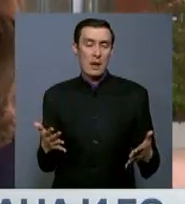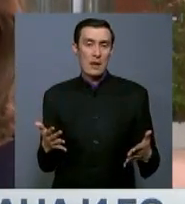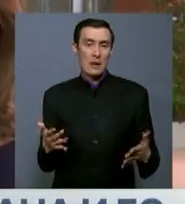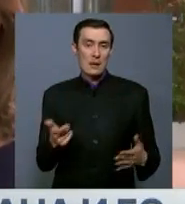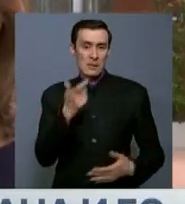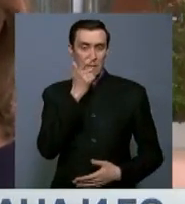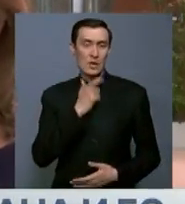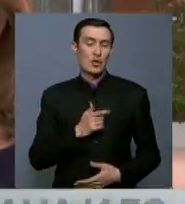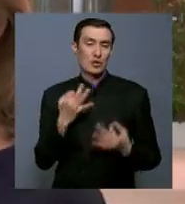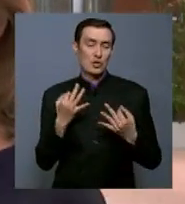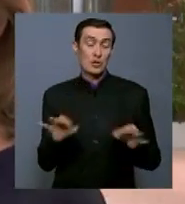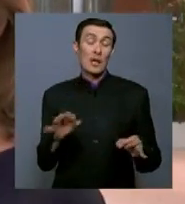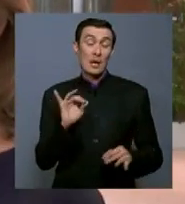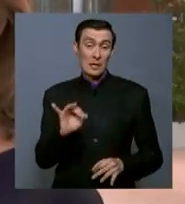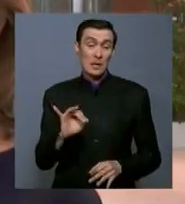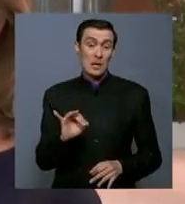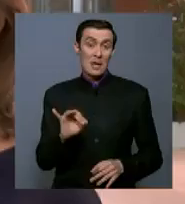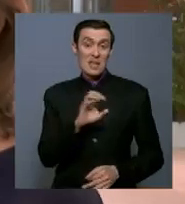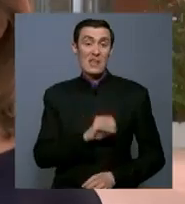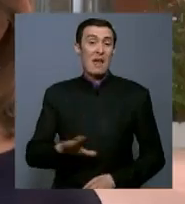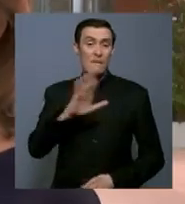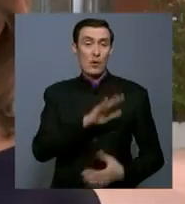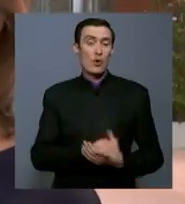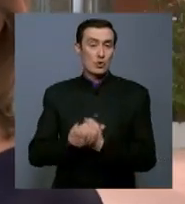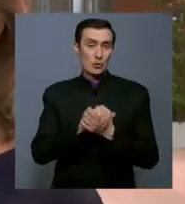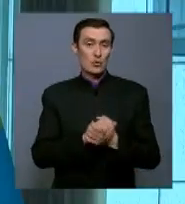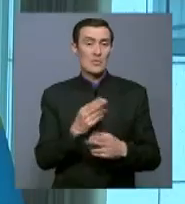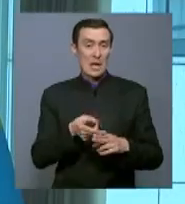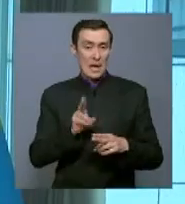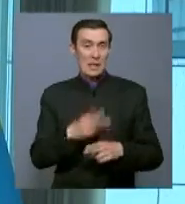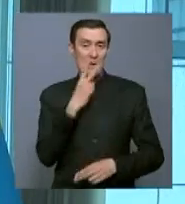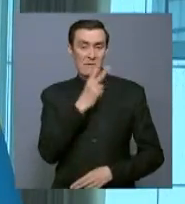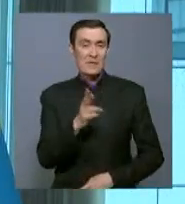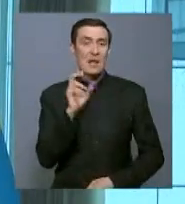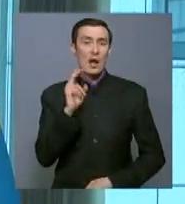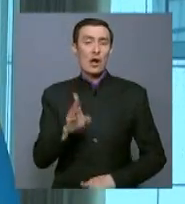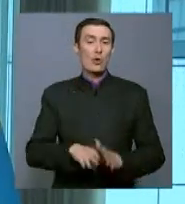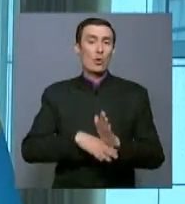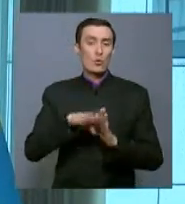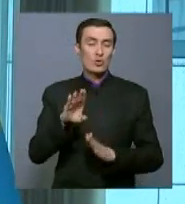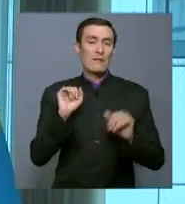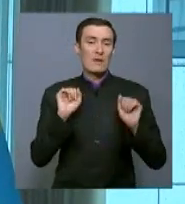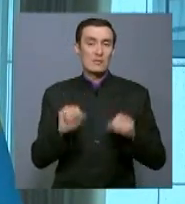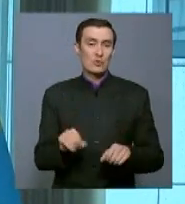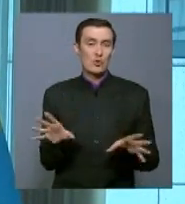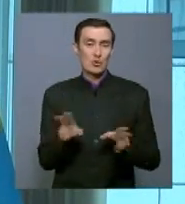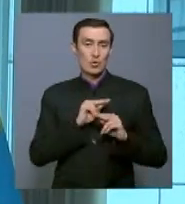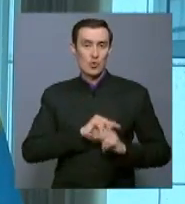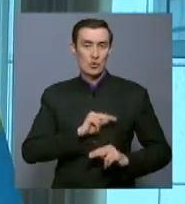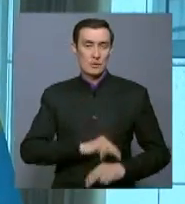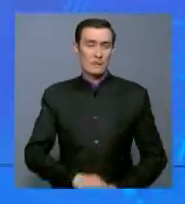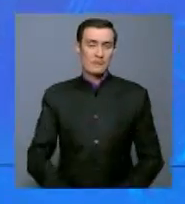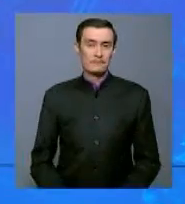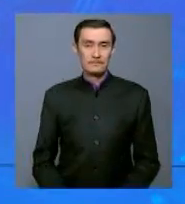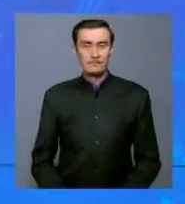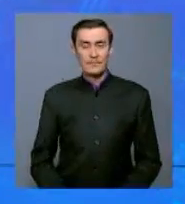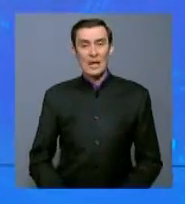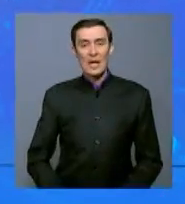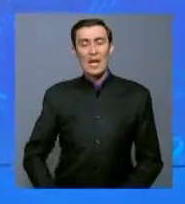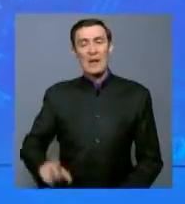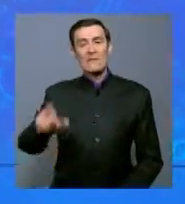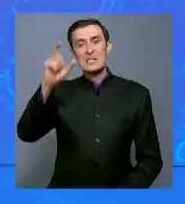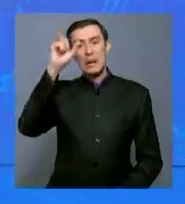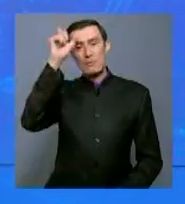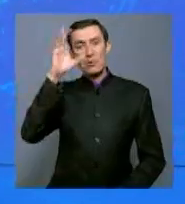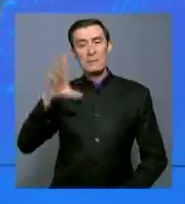демократичное. И Евросоюз это видит как лучшая возможность сотрудничества. Между